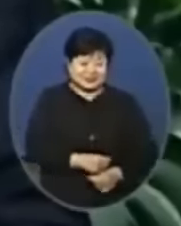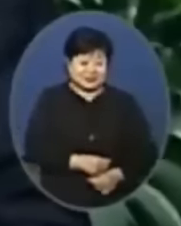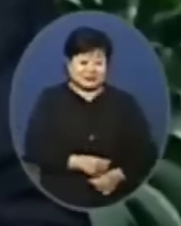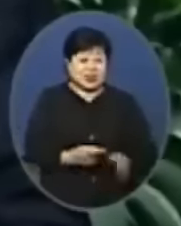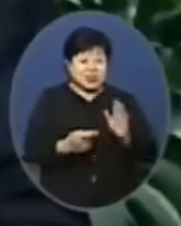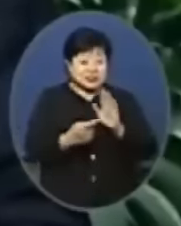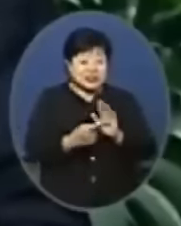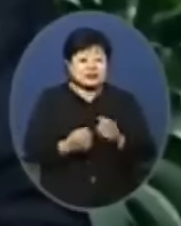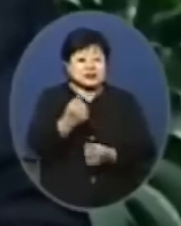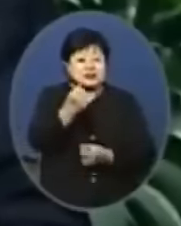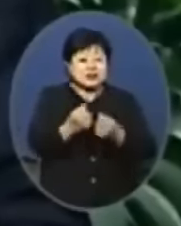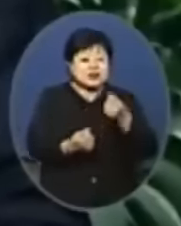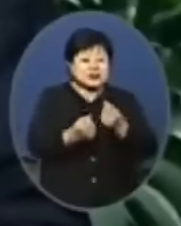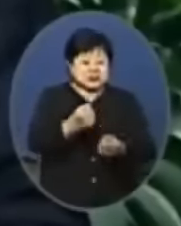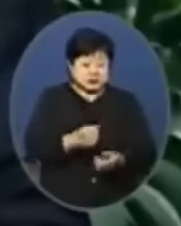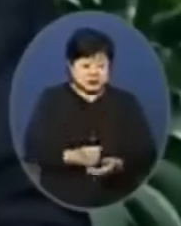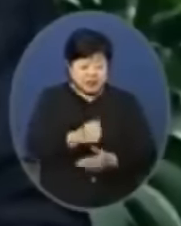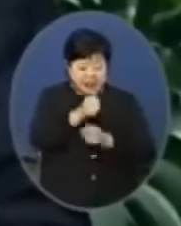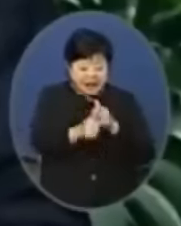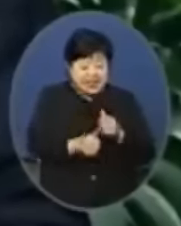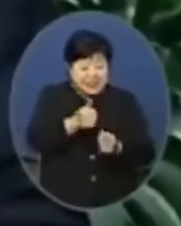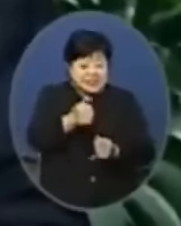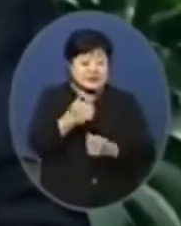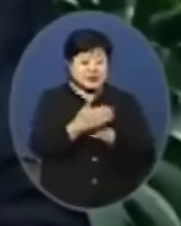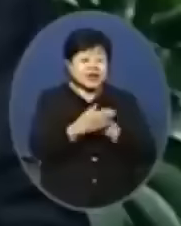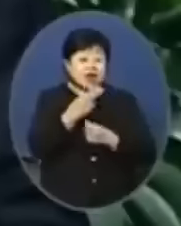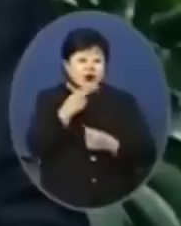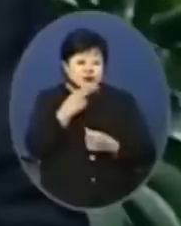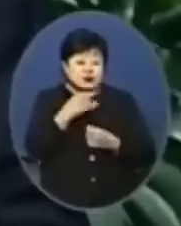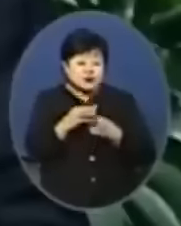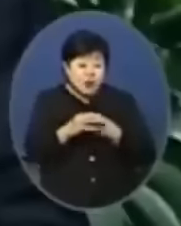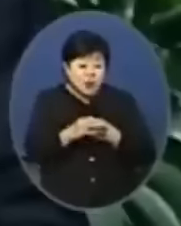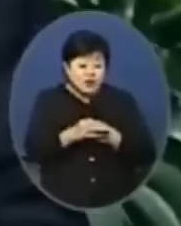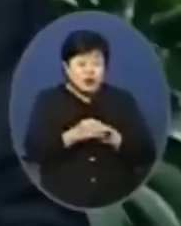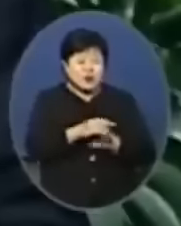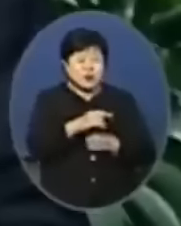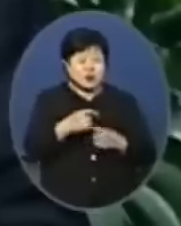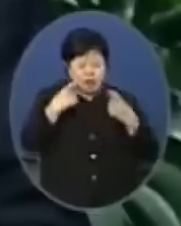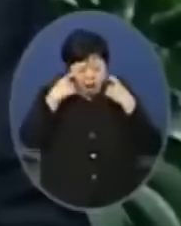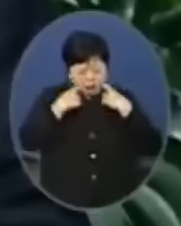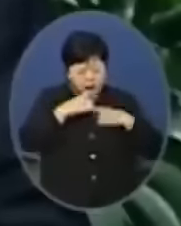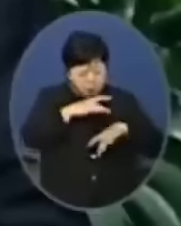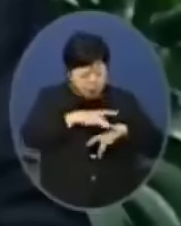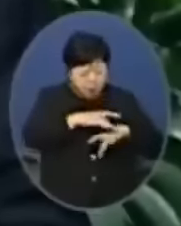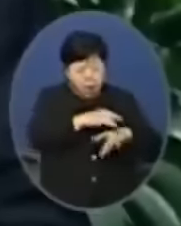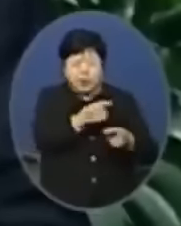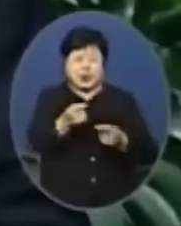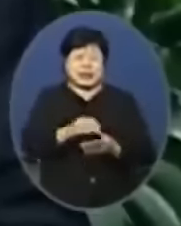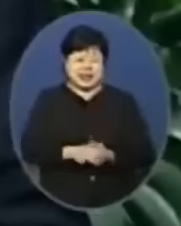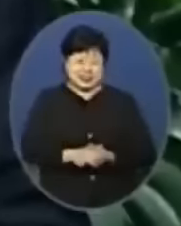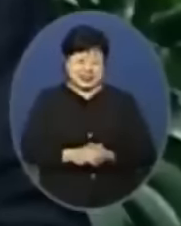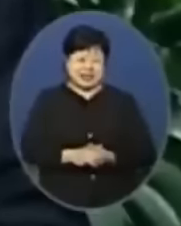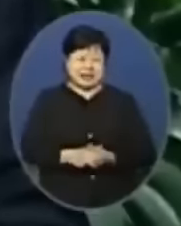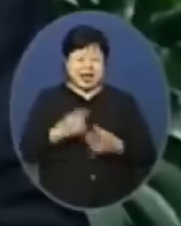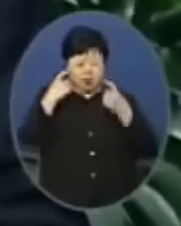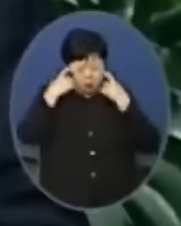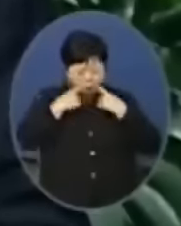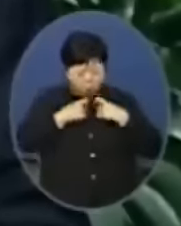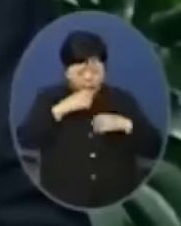이야기지만은 무슨 의미냐, 하나님의 은혜 없이는 여러분 다 우리 마른 뼈다귀 되는 것입니다. 마른